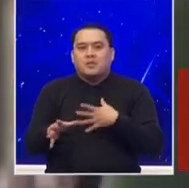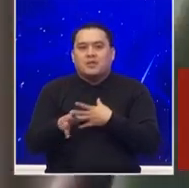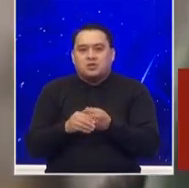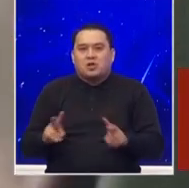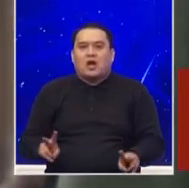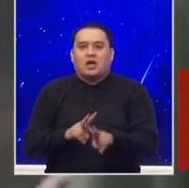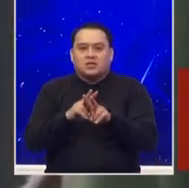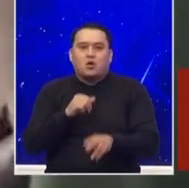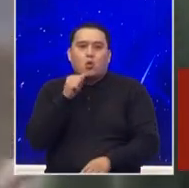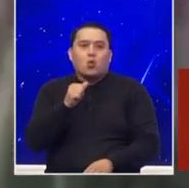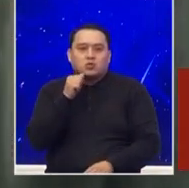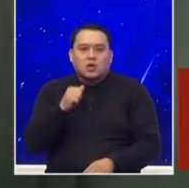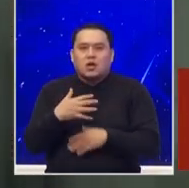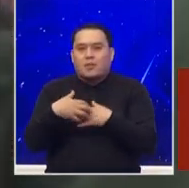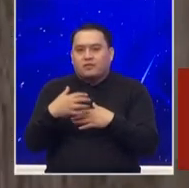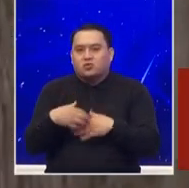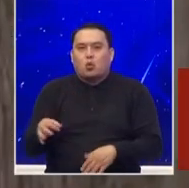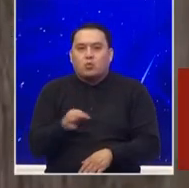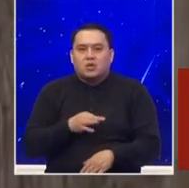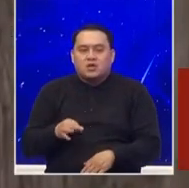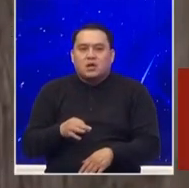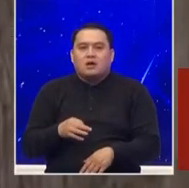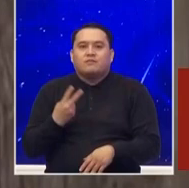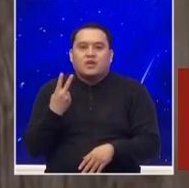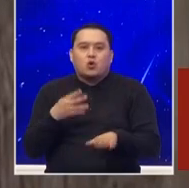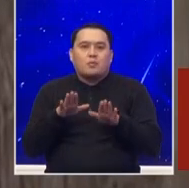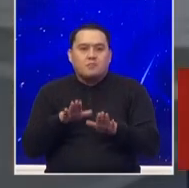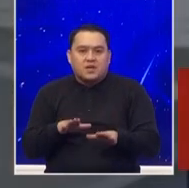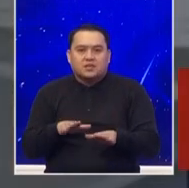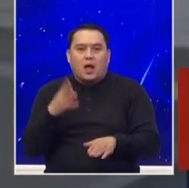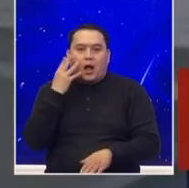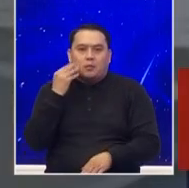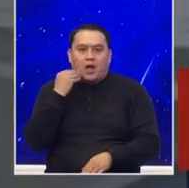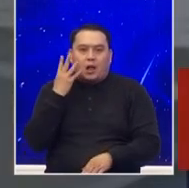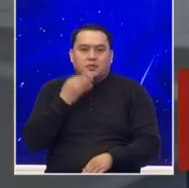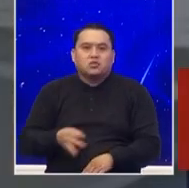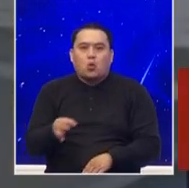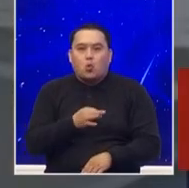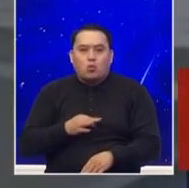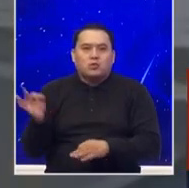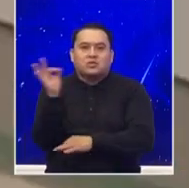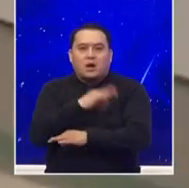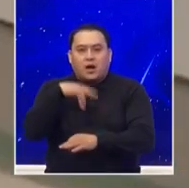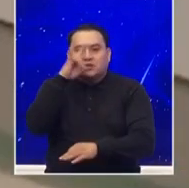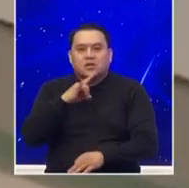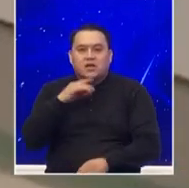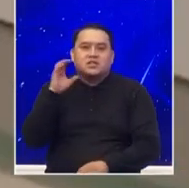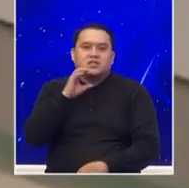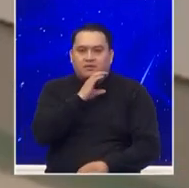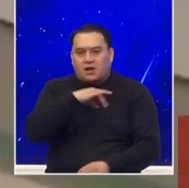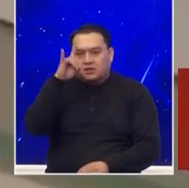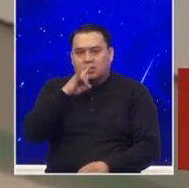ними Нур-Султан, Кустанайская и Акмолинская области. В желтой зоне сейчас остаются Алматы, Алматинская, Западно-Казахстанская